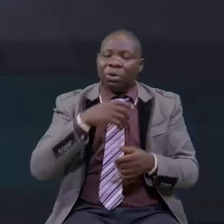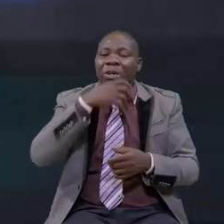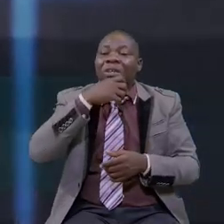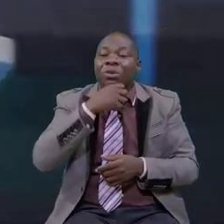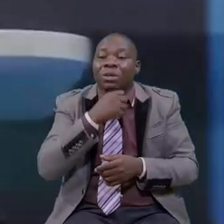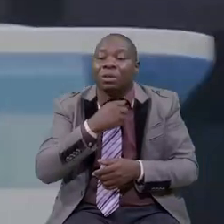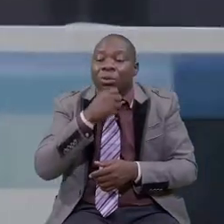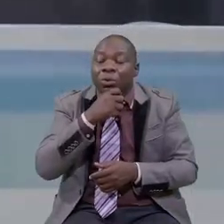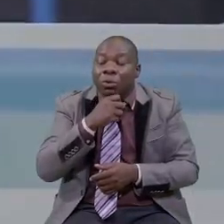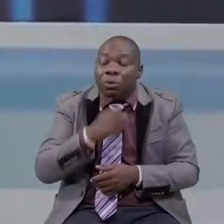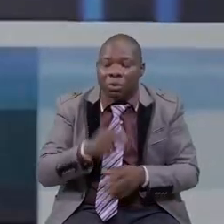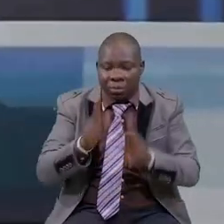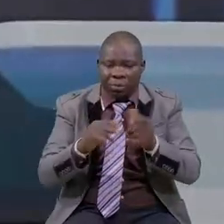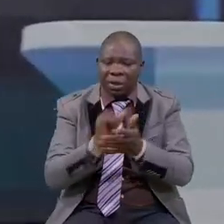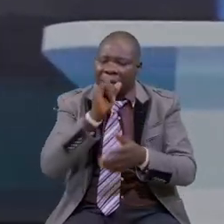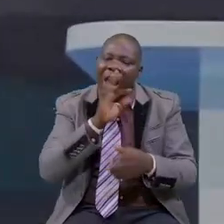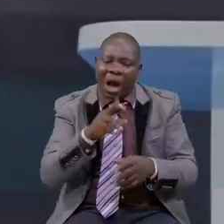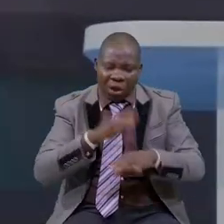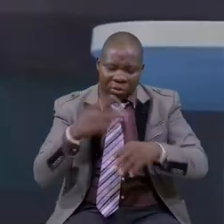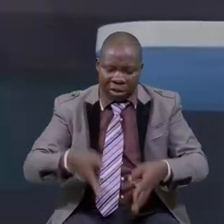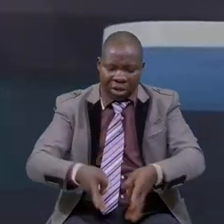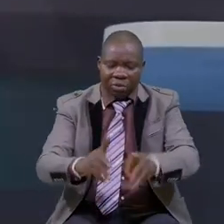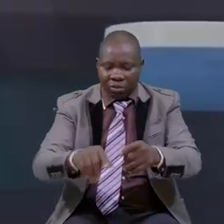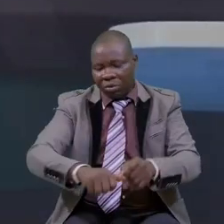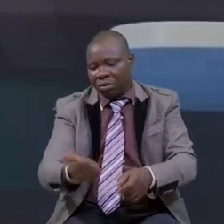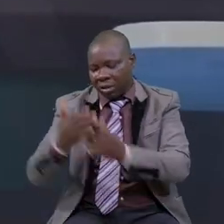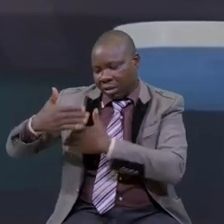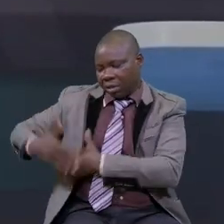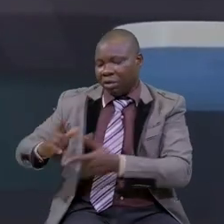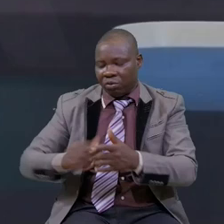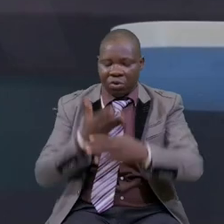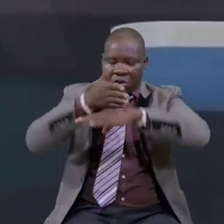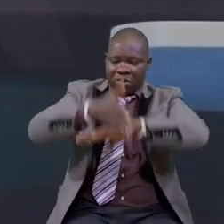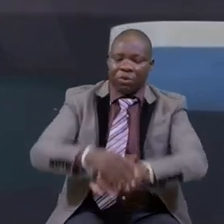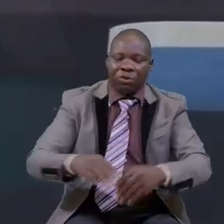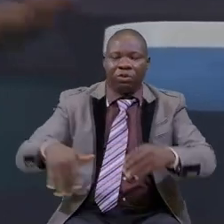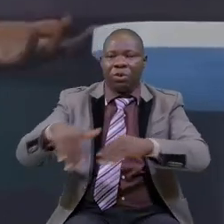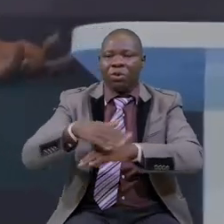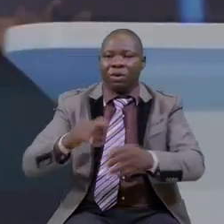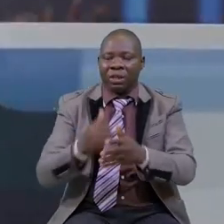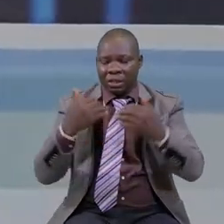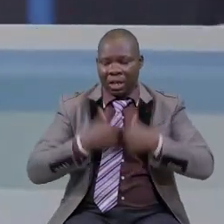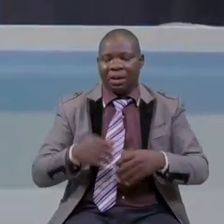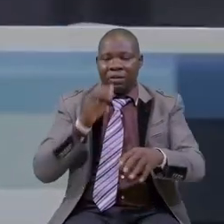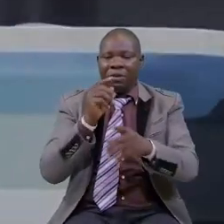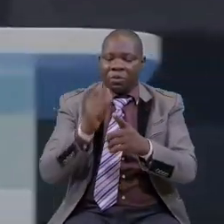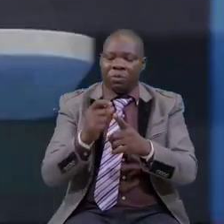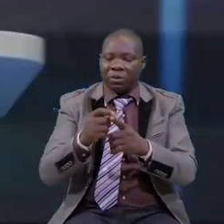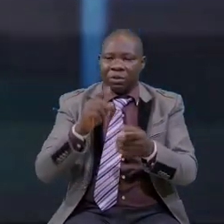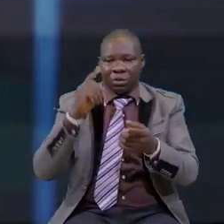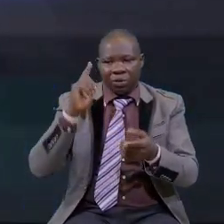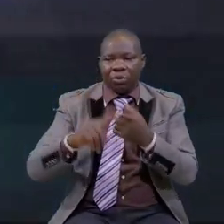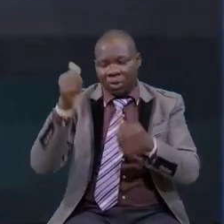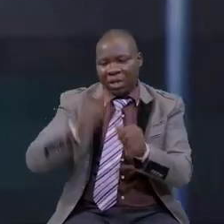sont pratiquement sur la voie de l'au-delà. Elle a un message pour tout le monde. Elle parle aux